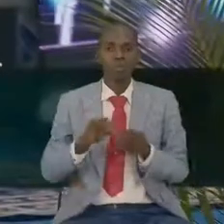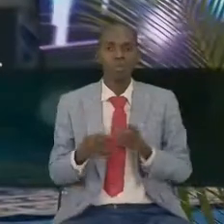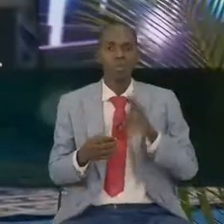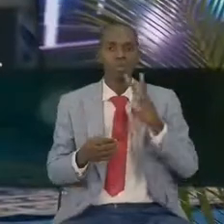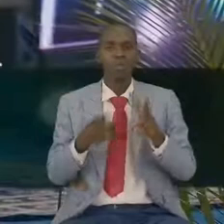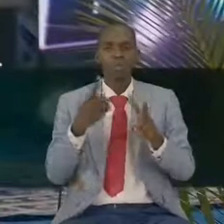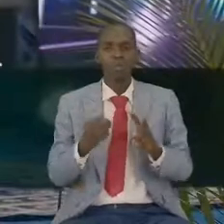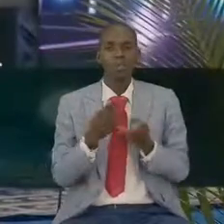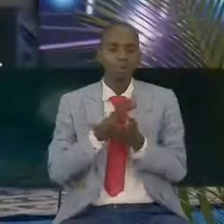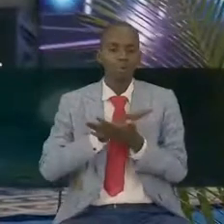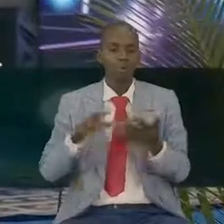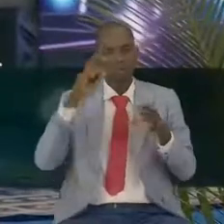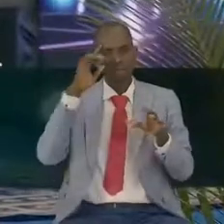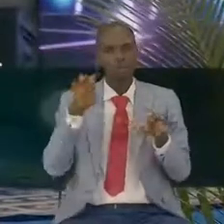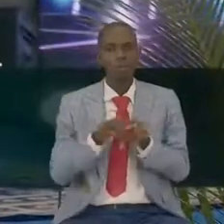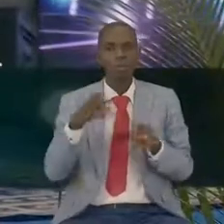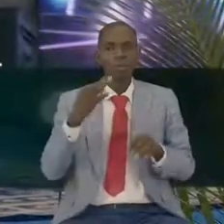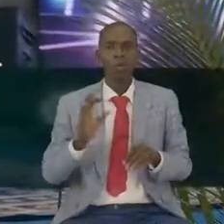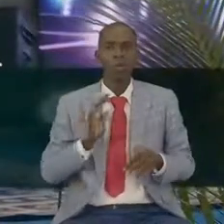notre Dieu irréprochable.